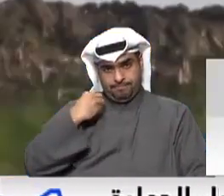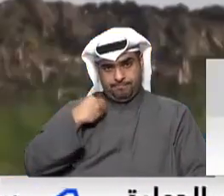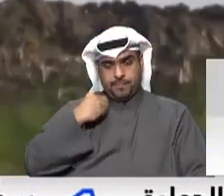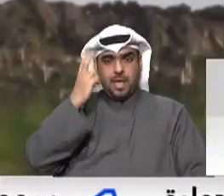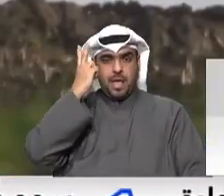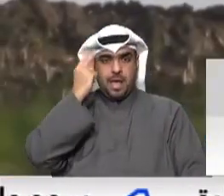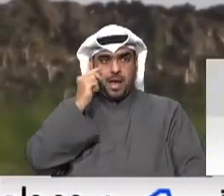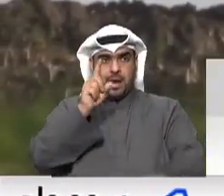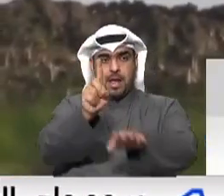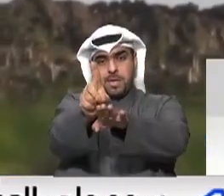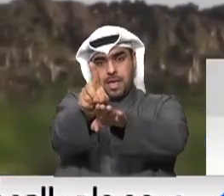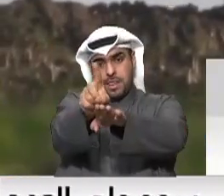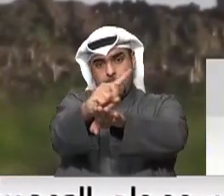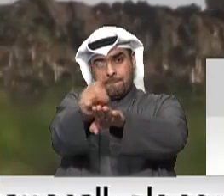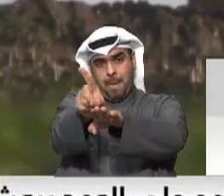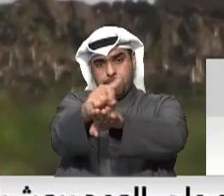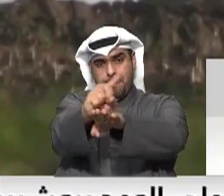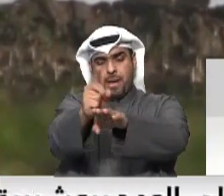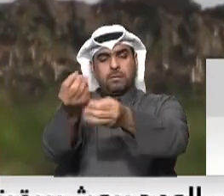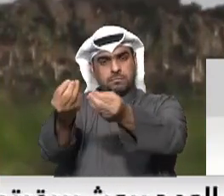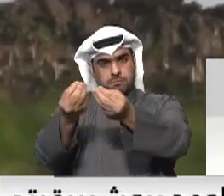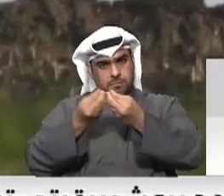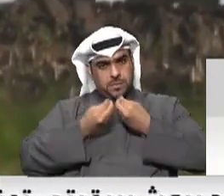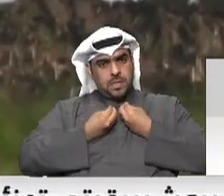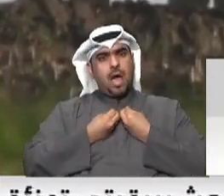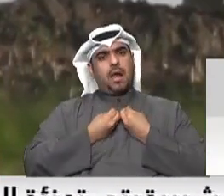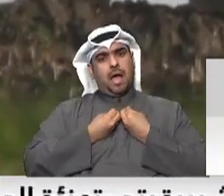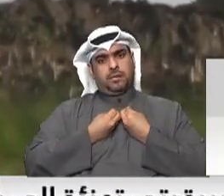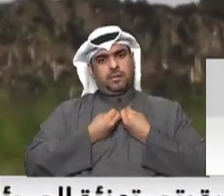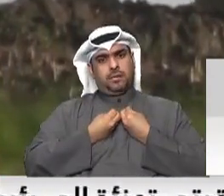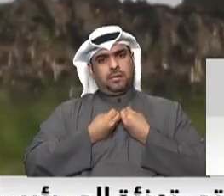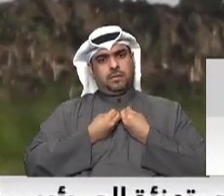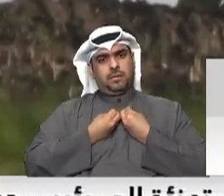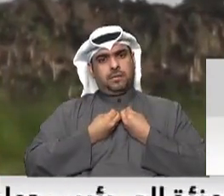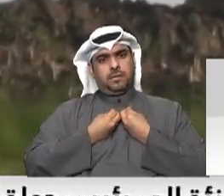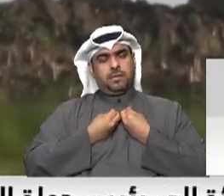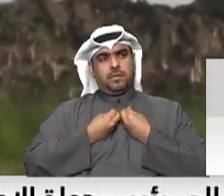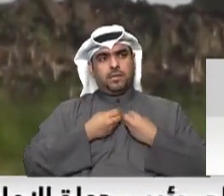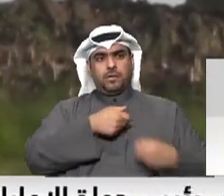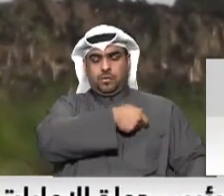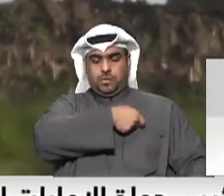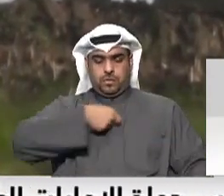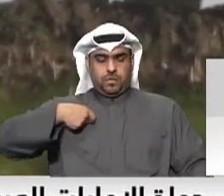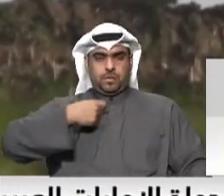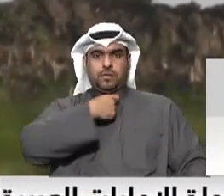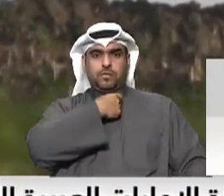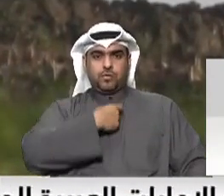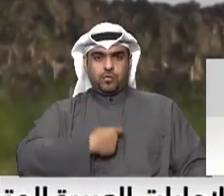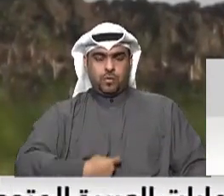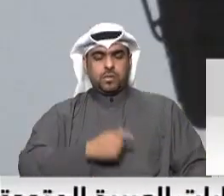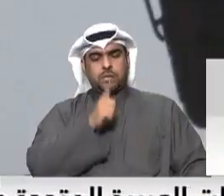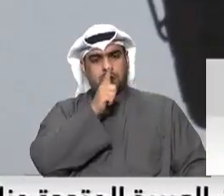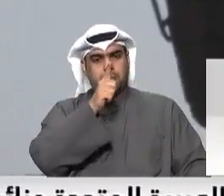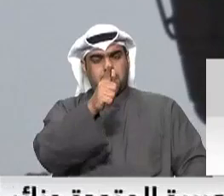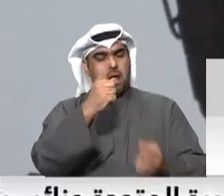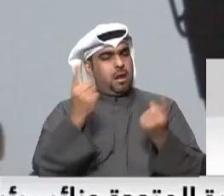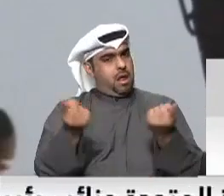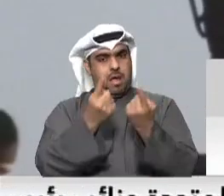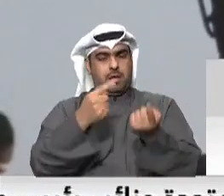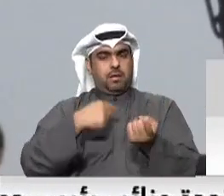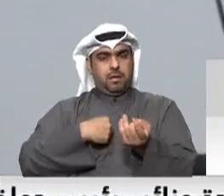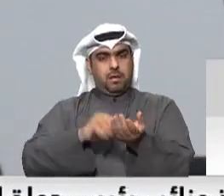ليوبارد اثنين في اتفاق من شانه السماحه لالمانيا ودول اخرى بزياده الدعم العسكري